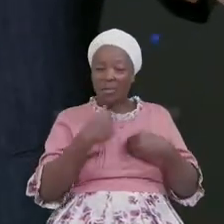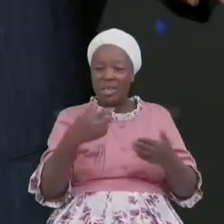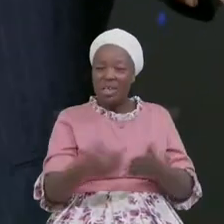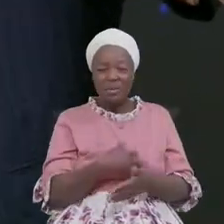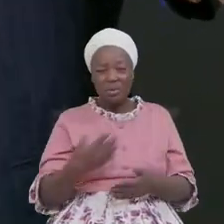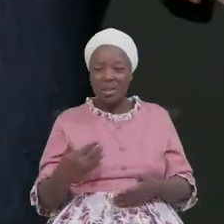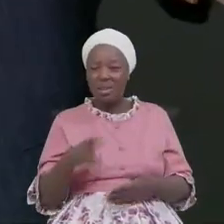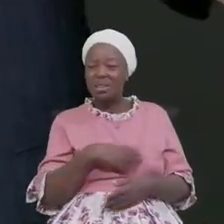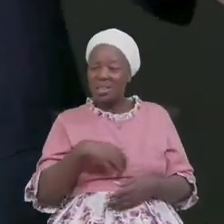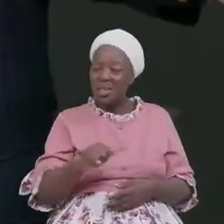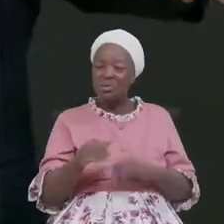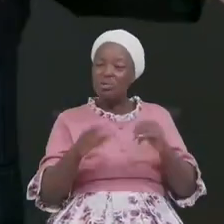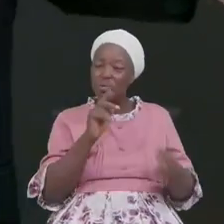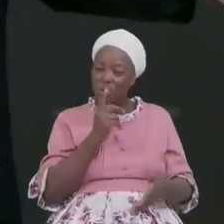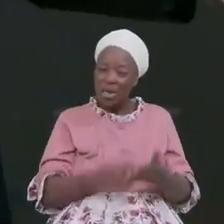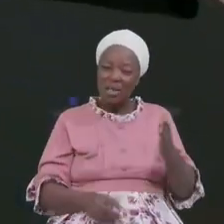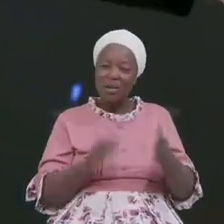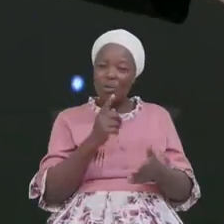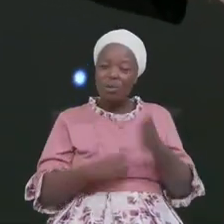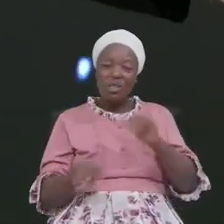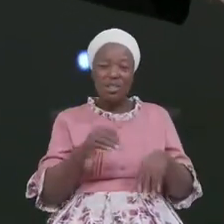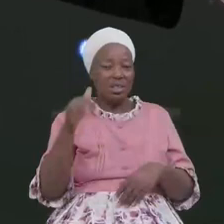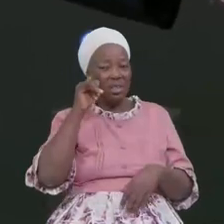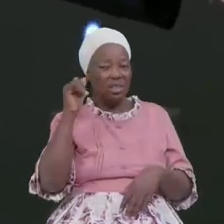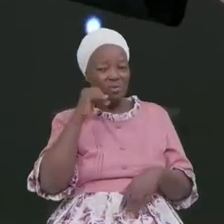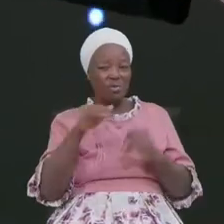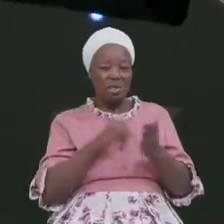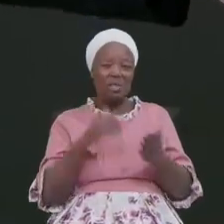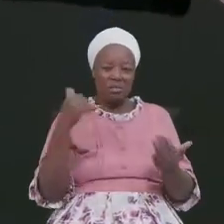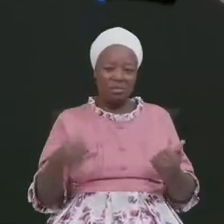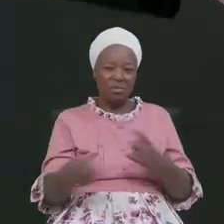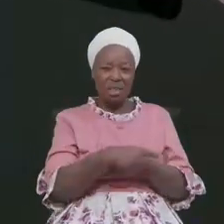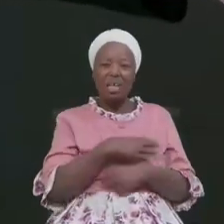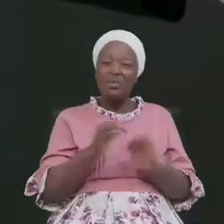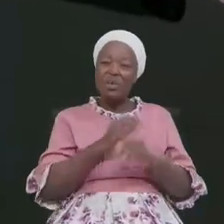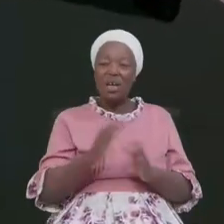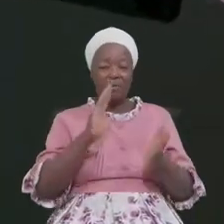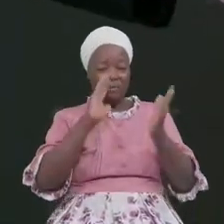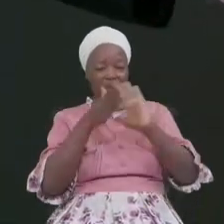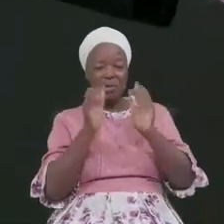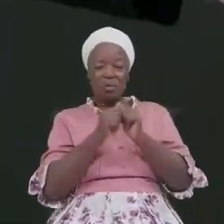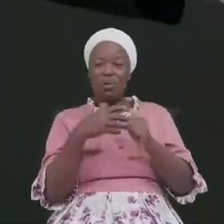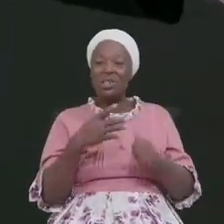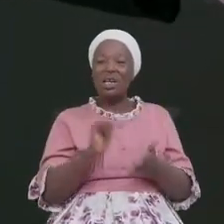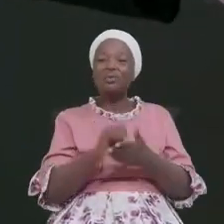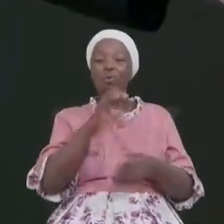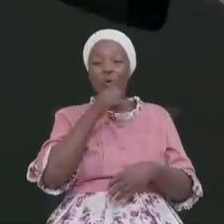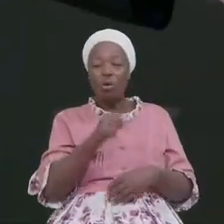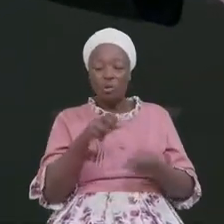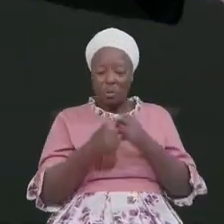faire aujourd'hui. Si toi tu es confronté aux mêmes anciens problèmes, à l'ancien